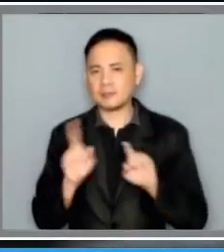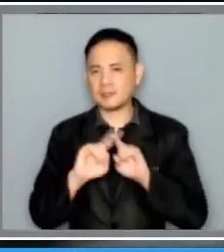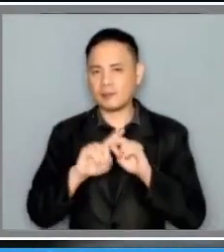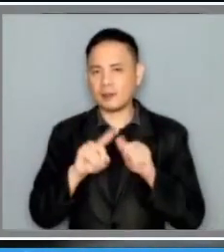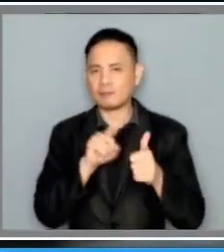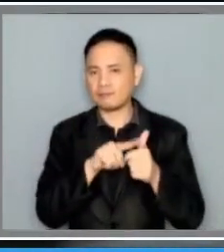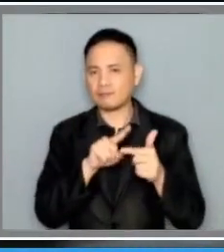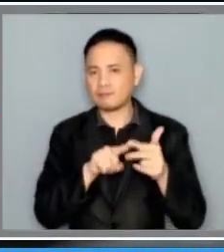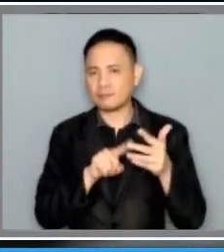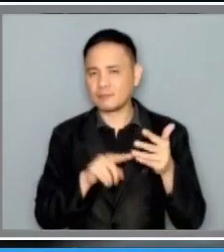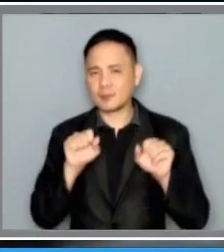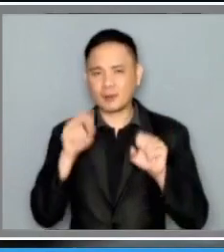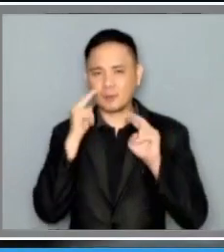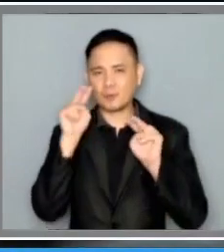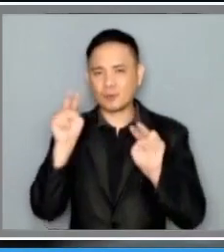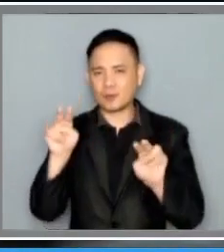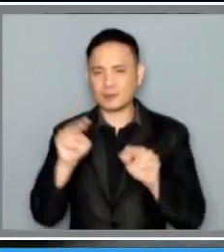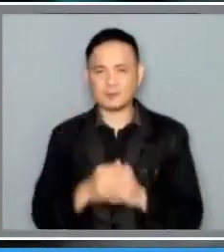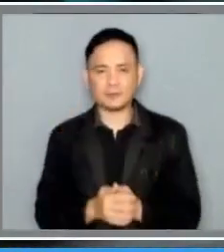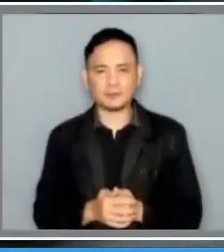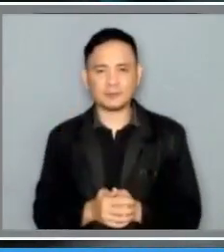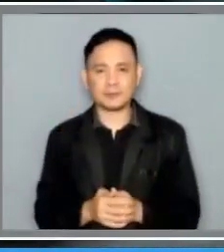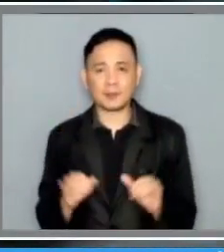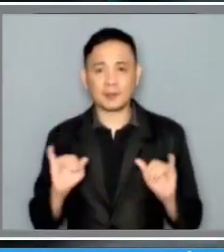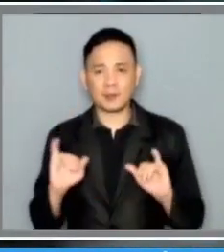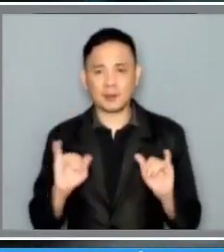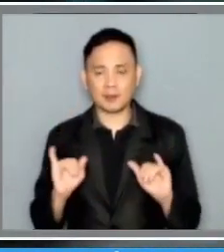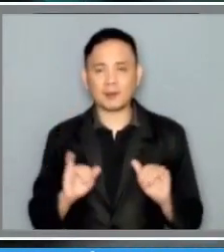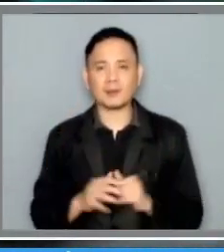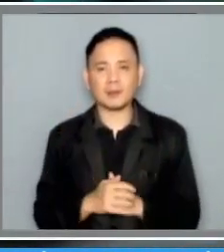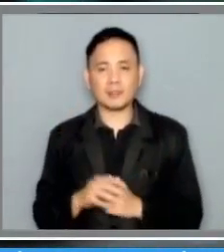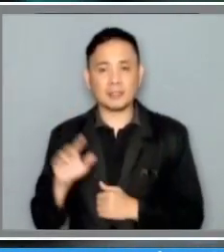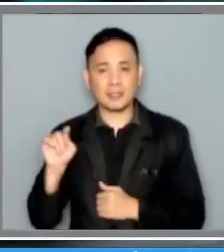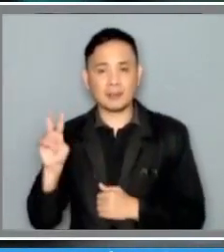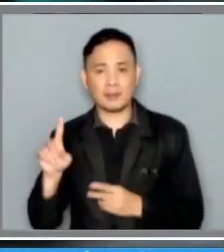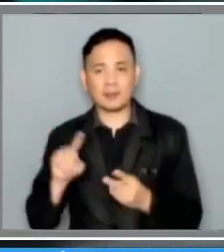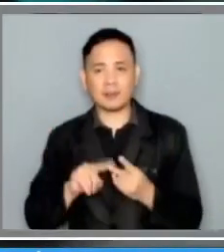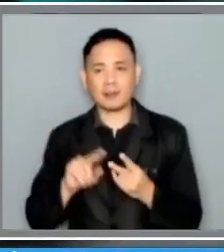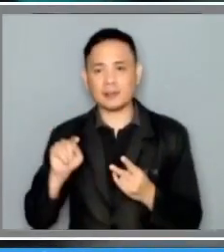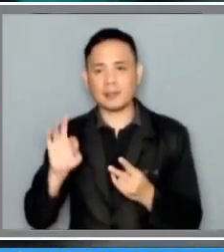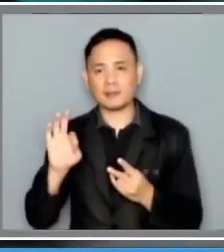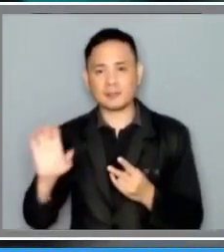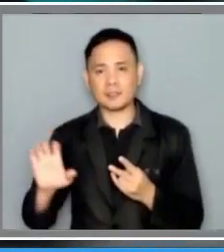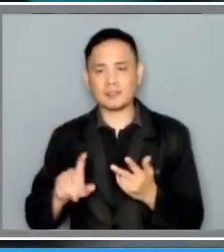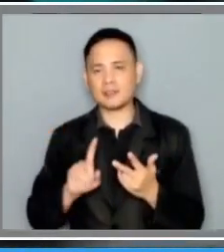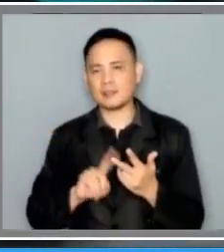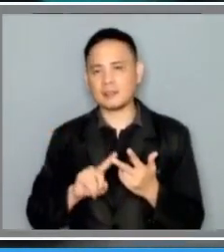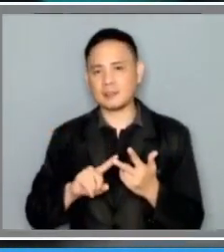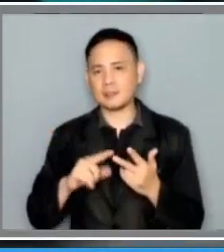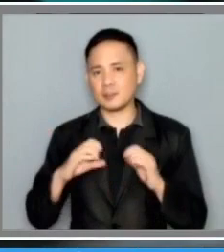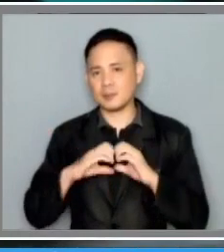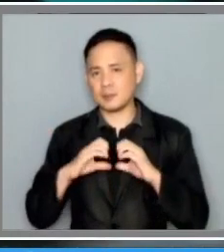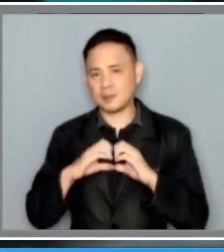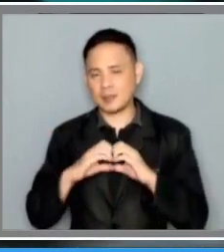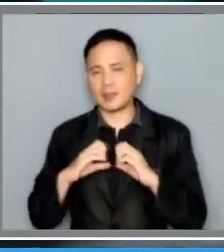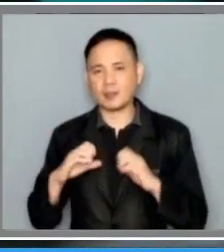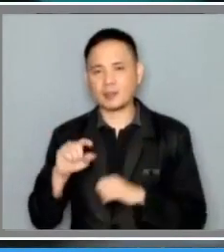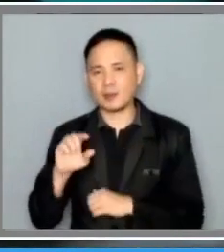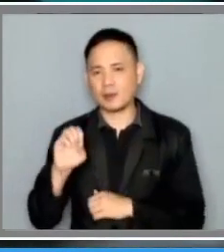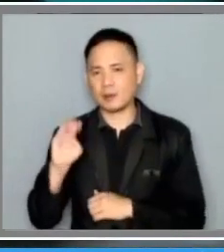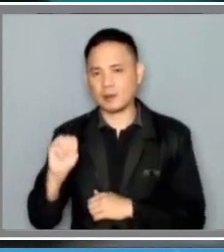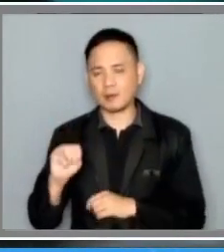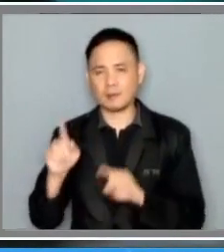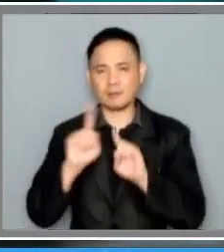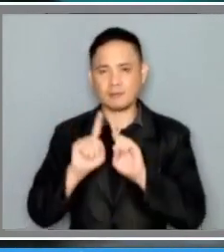GTV. Available rin sa GMA Pinoy TV at TFC, pati na sa gmanetwork.com, iWantTFC at